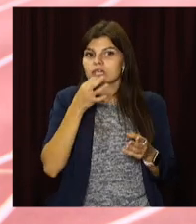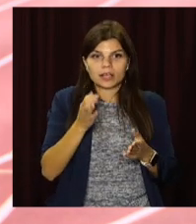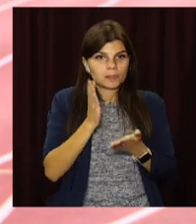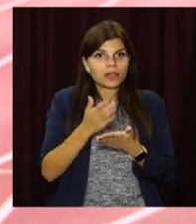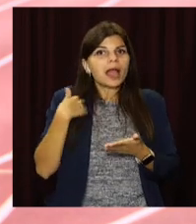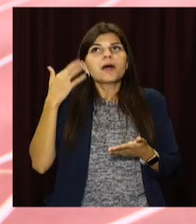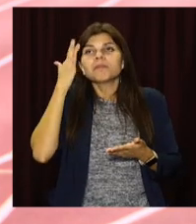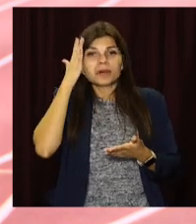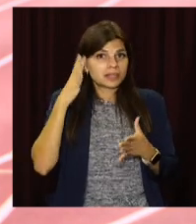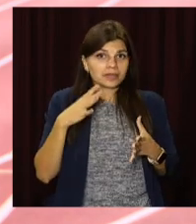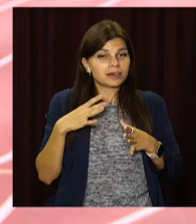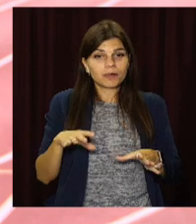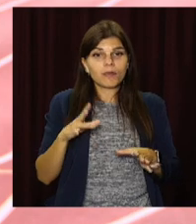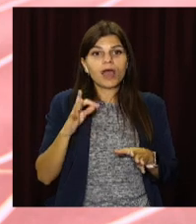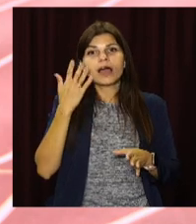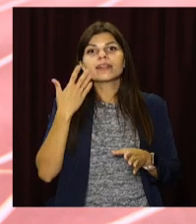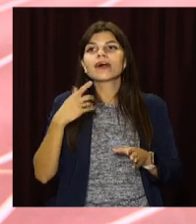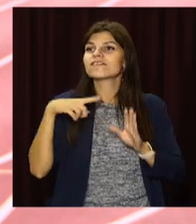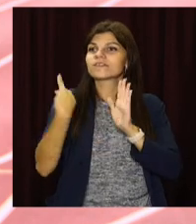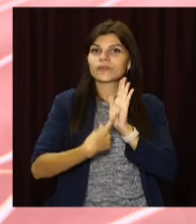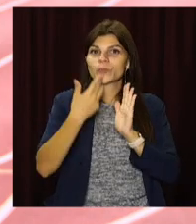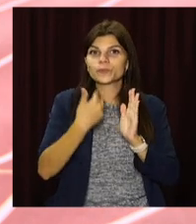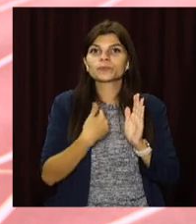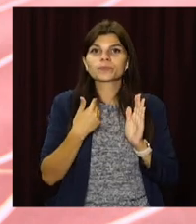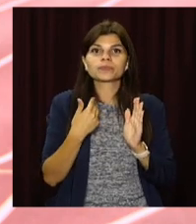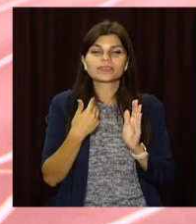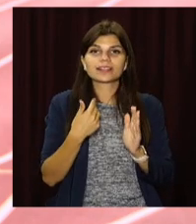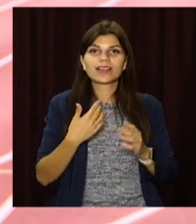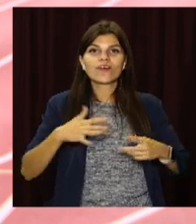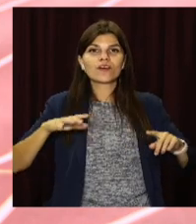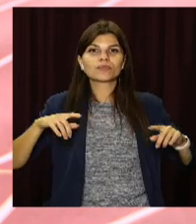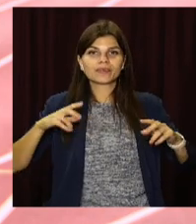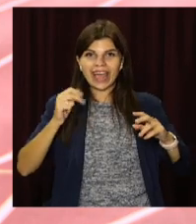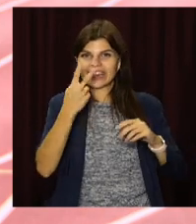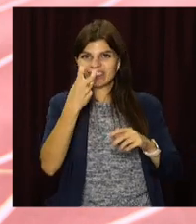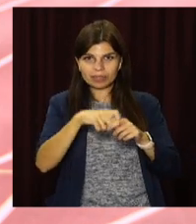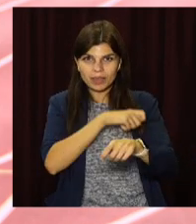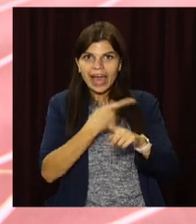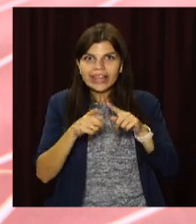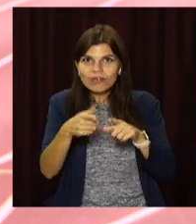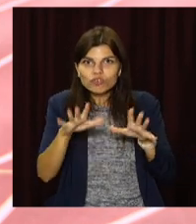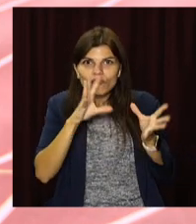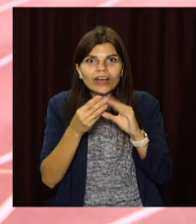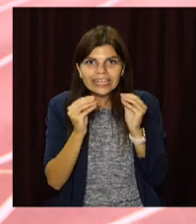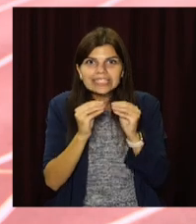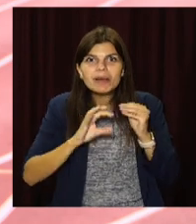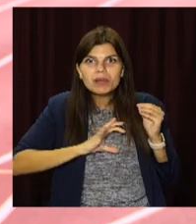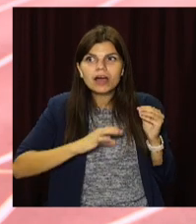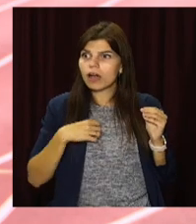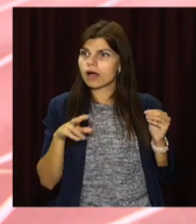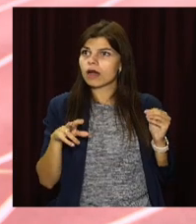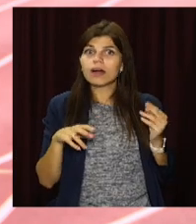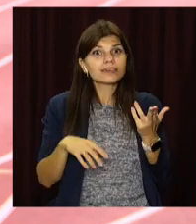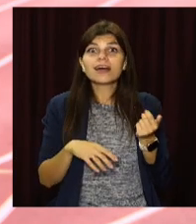не мріяла. І коли мене запитали після вже останнього фінального забігу на 200, це ж ваша 10-та медаль, я так